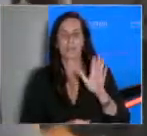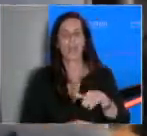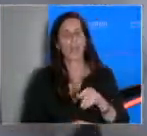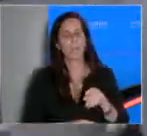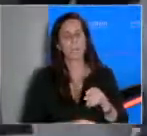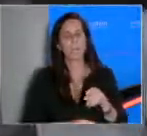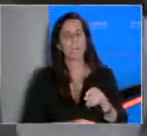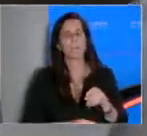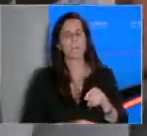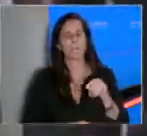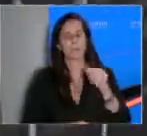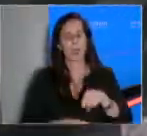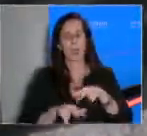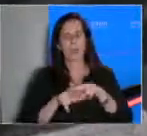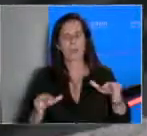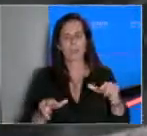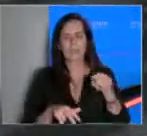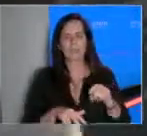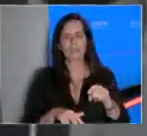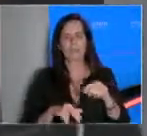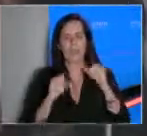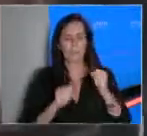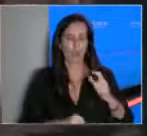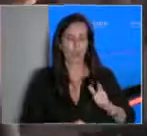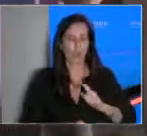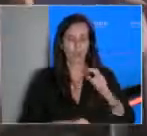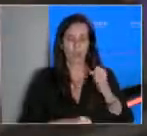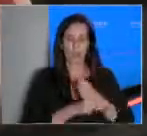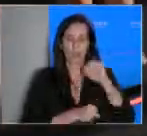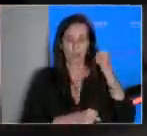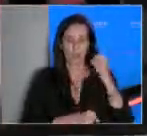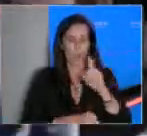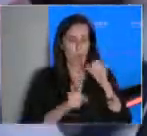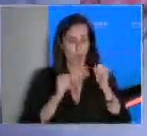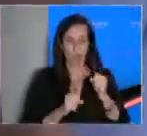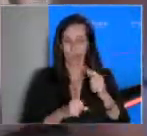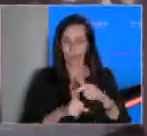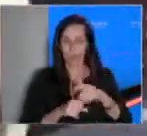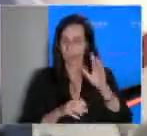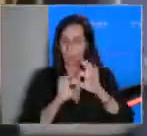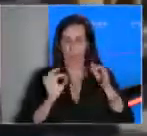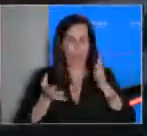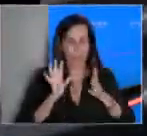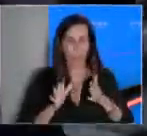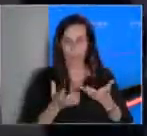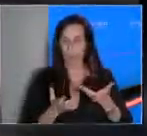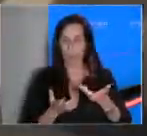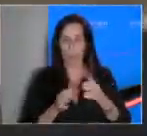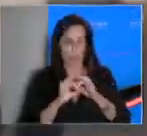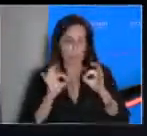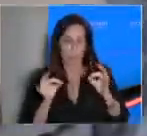אותנו למצב שבו הביטחון האישי של העובד סוציאלי מעורער, הם נחשפים לאלימות,